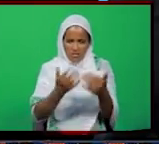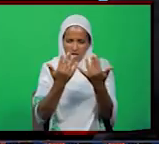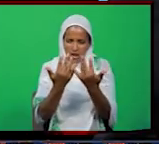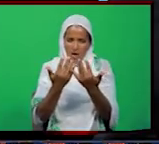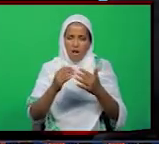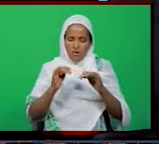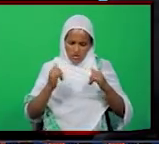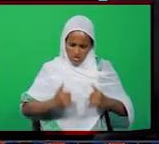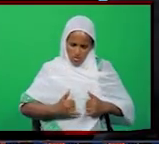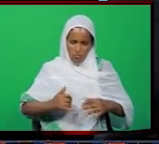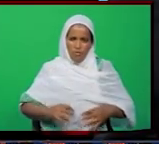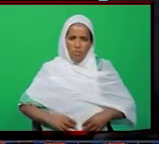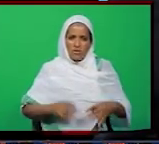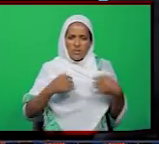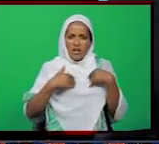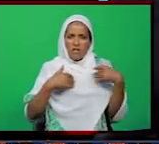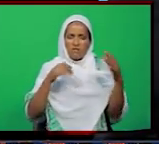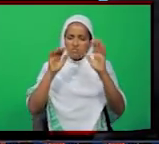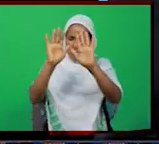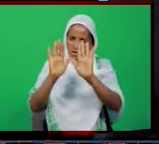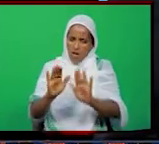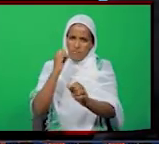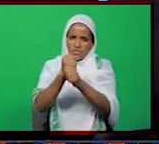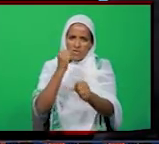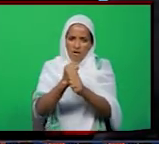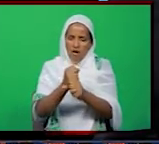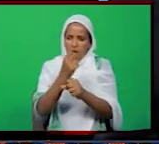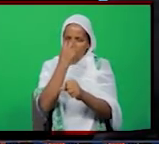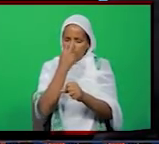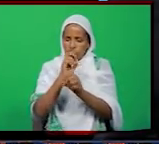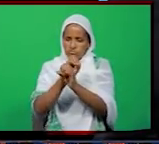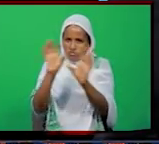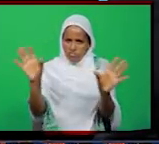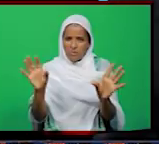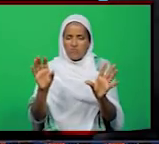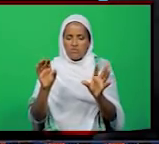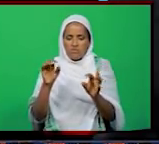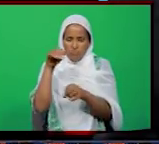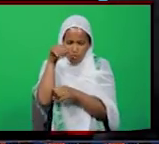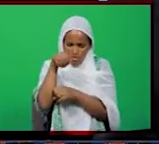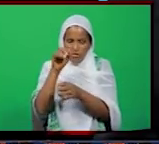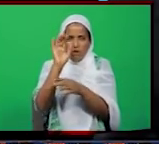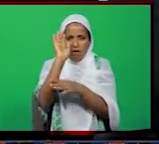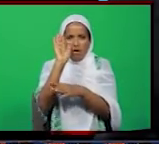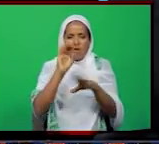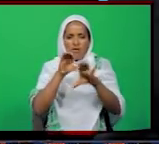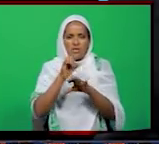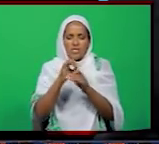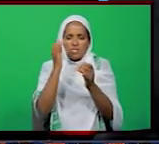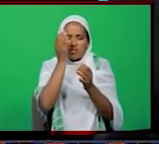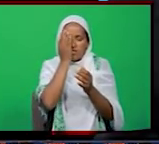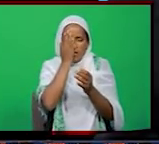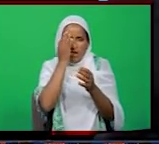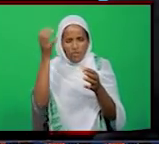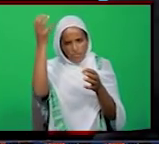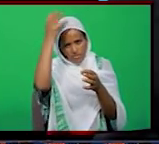በማኅፀን ገቢረ ተአምራት የሰራ እውር ያበራ ጎባጣ ያቀና የእስራኤልን